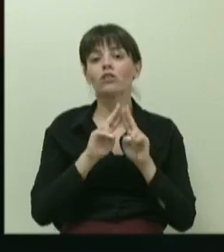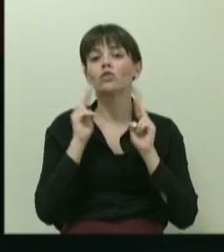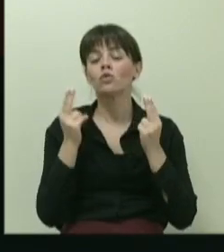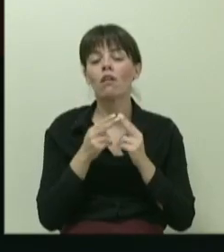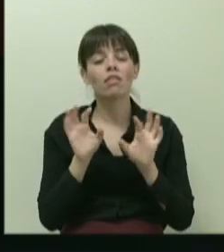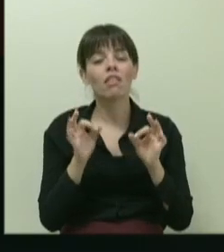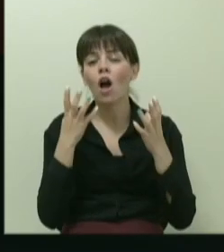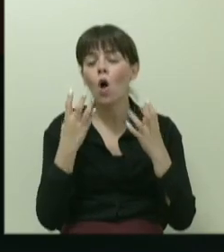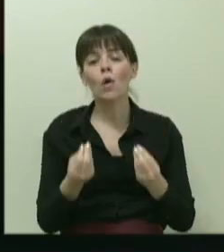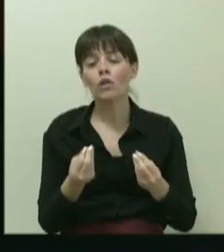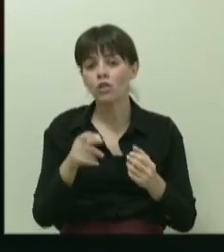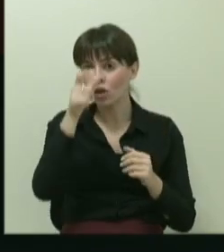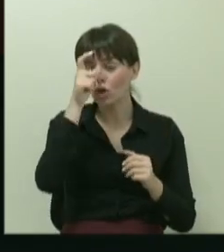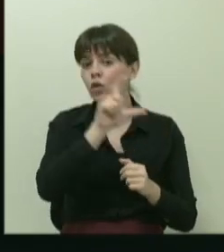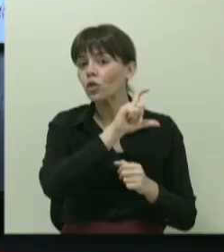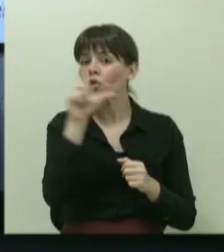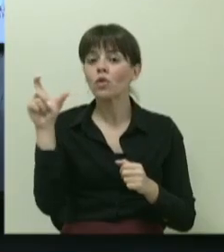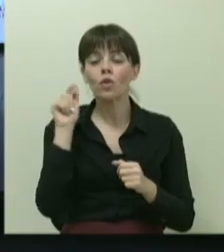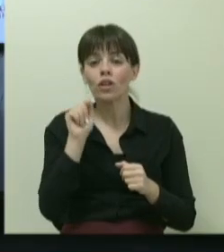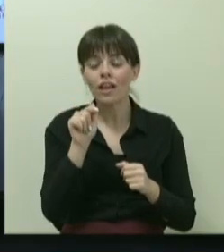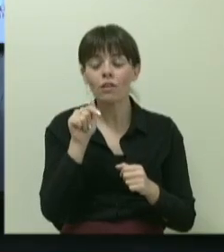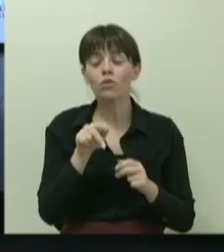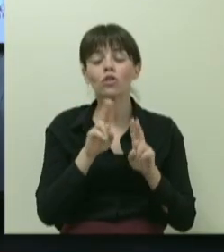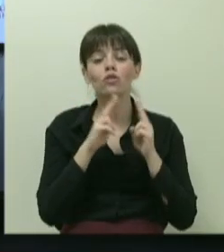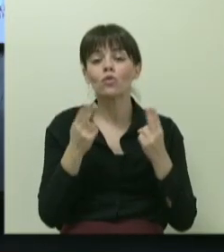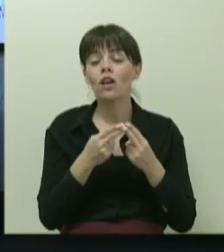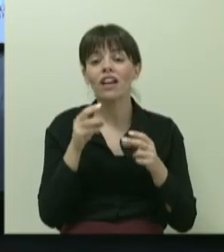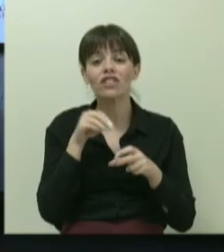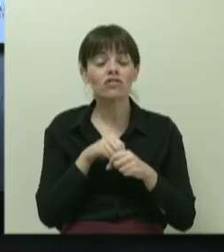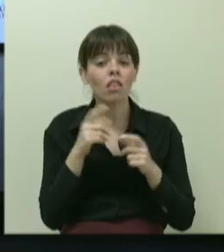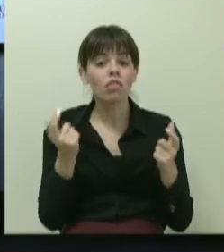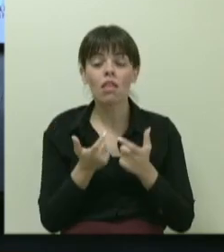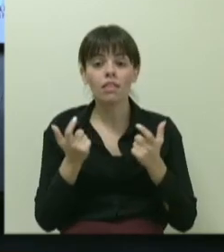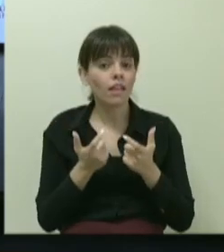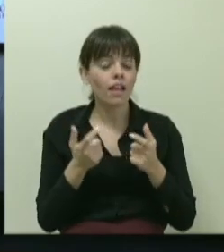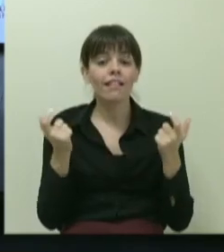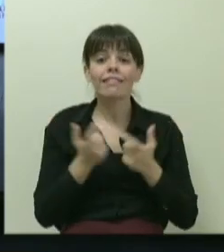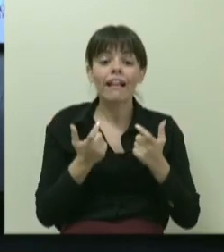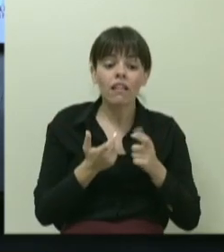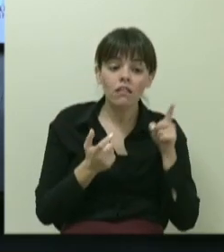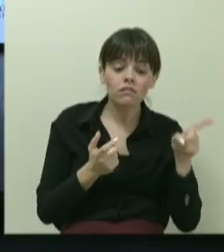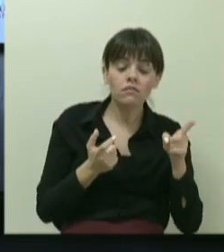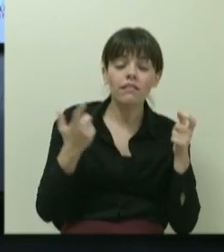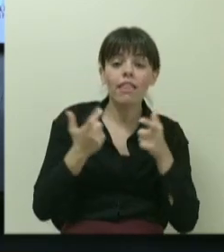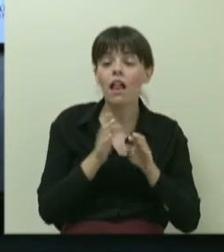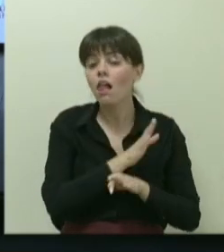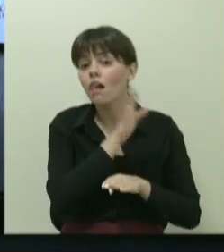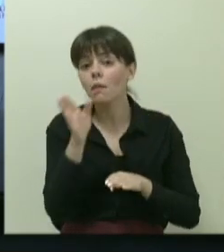Dünyada ne oldu? Türkiye bu dünya içinde nerede? Nereden nereye gelebildi?